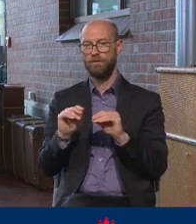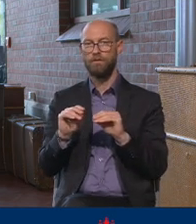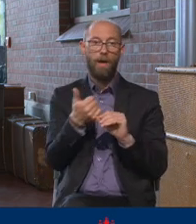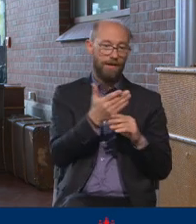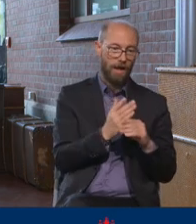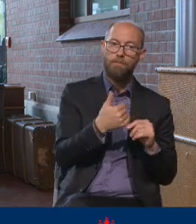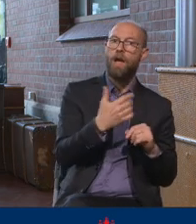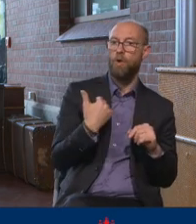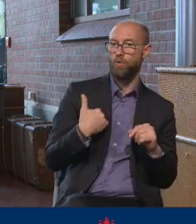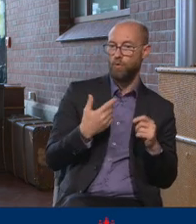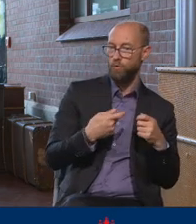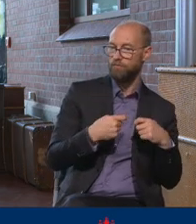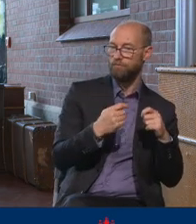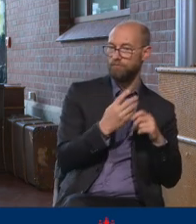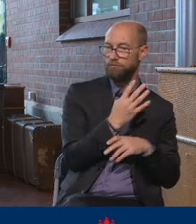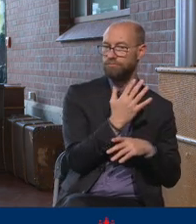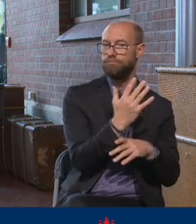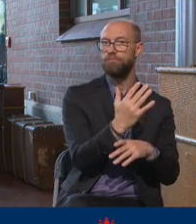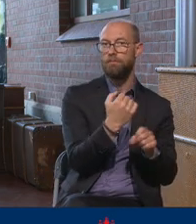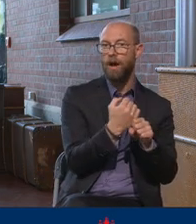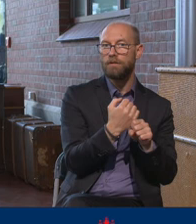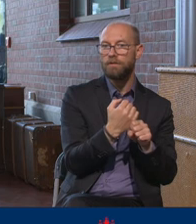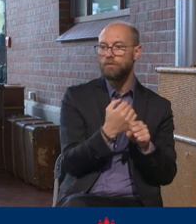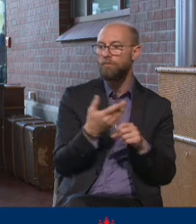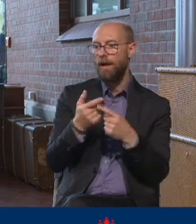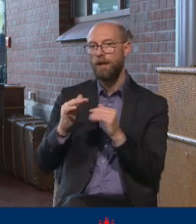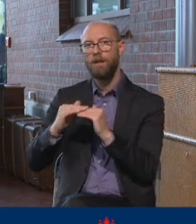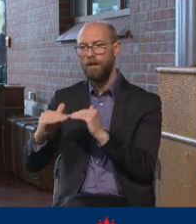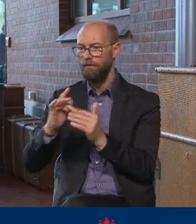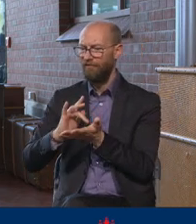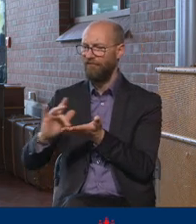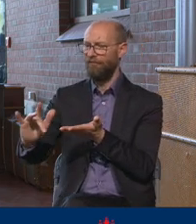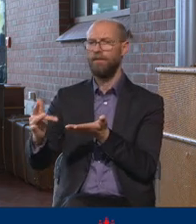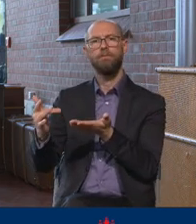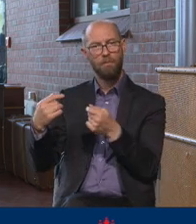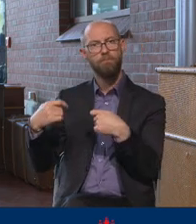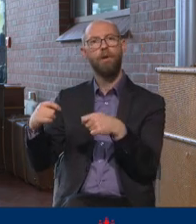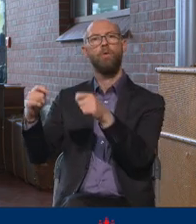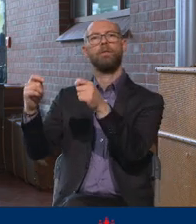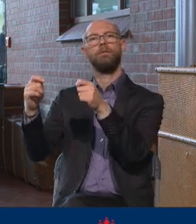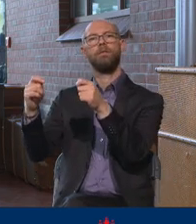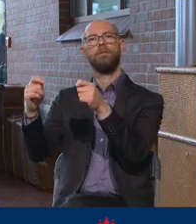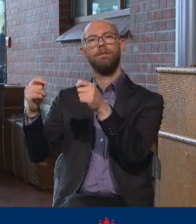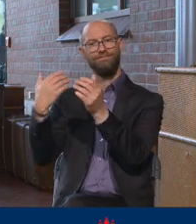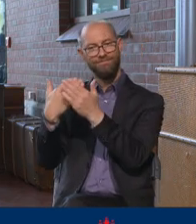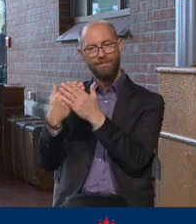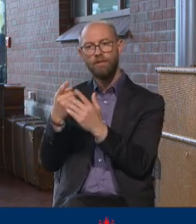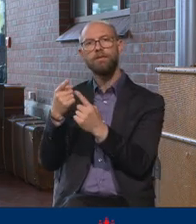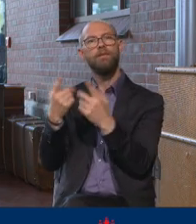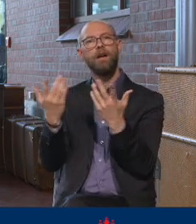seite sieht die bebauung zuzuführen und damit auch die zielsetzung zu erfüllen arbeitsplätze